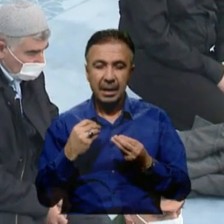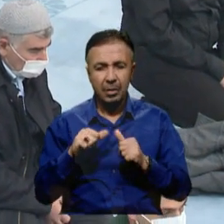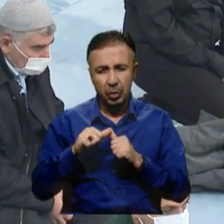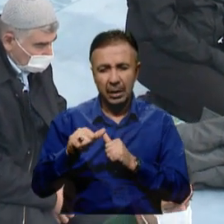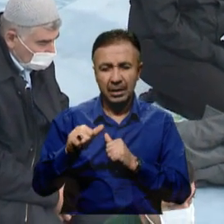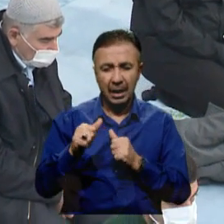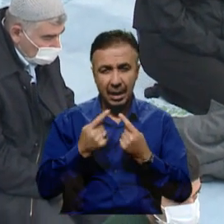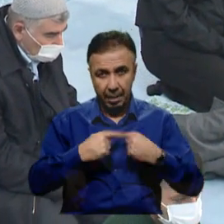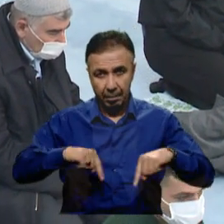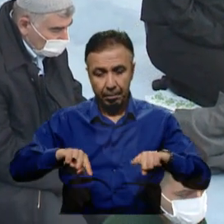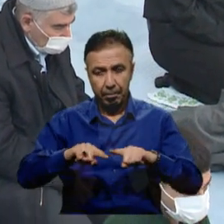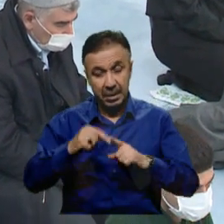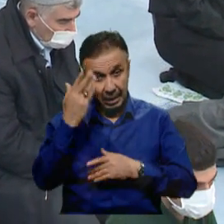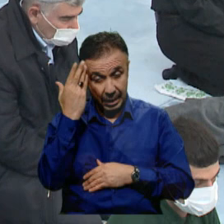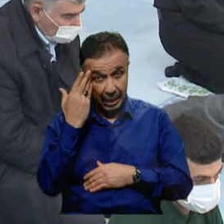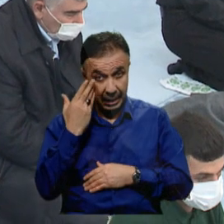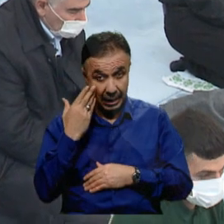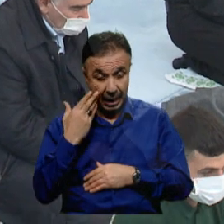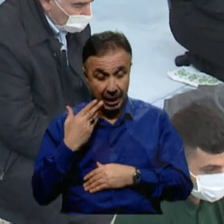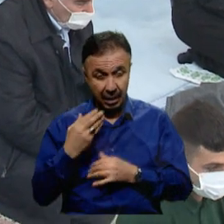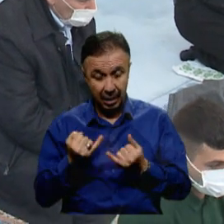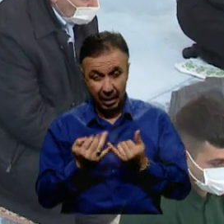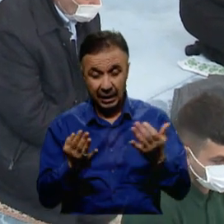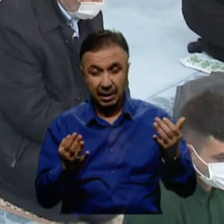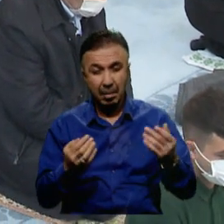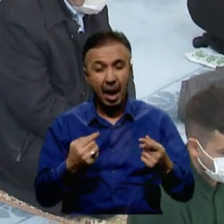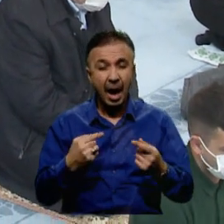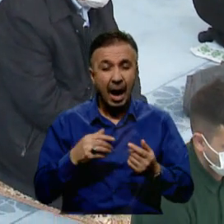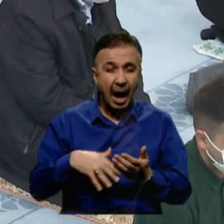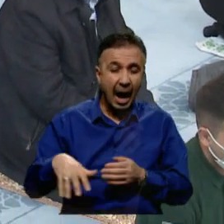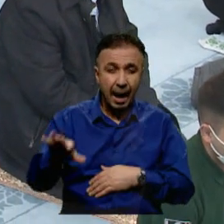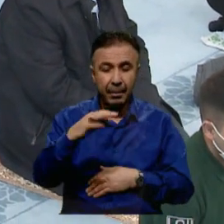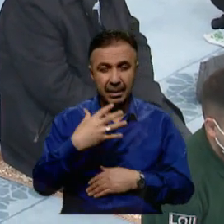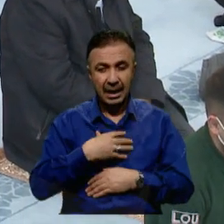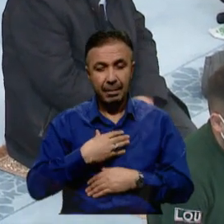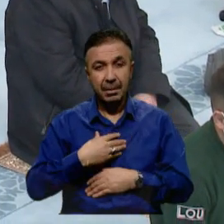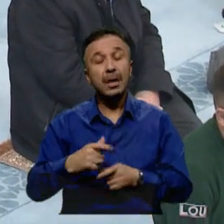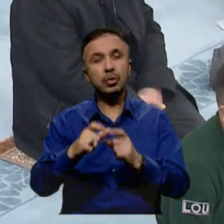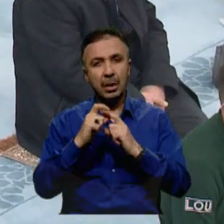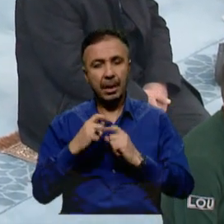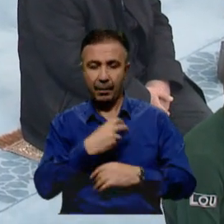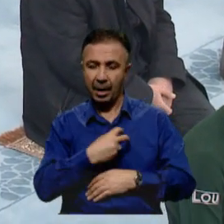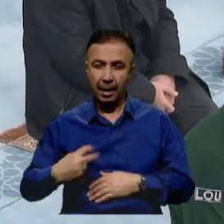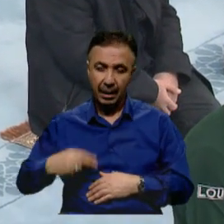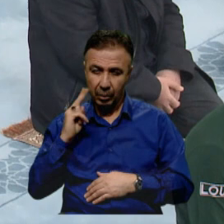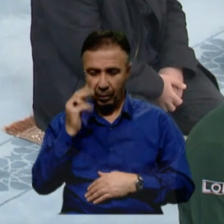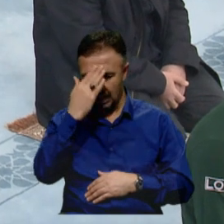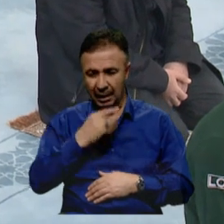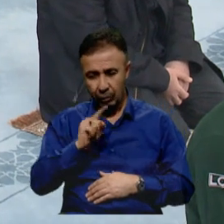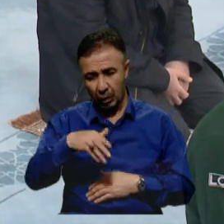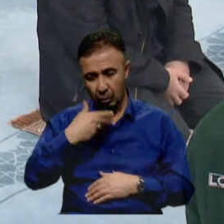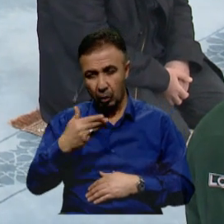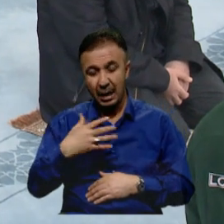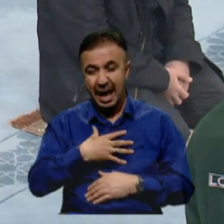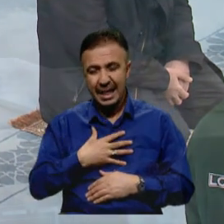anda bizimle beraber olan kardeşlerimiz, hepimiz kendimizi sorgulayalım. Efendimiz buyuruyor ki din samimiyettir.